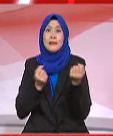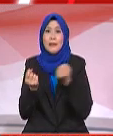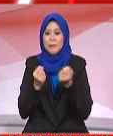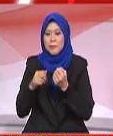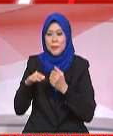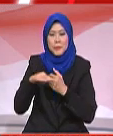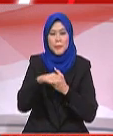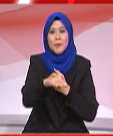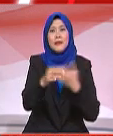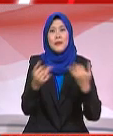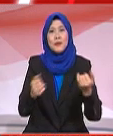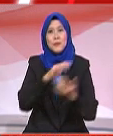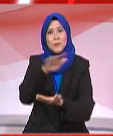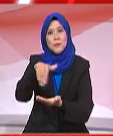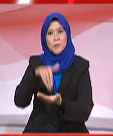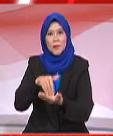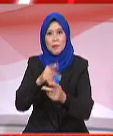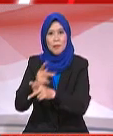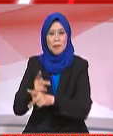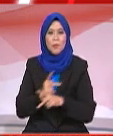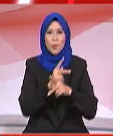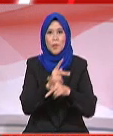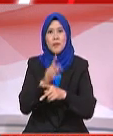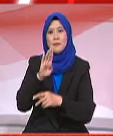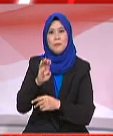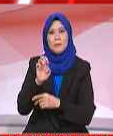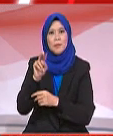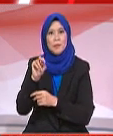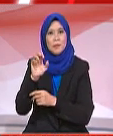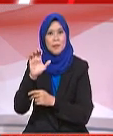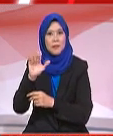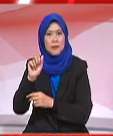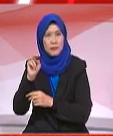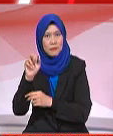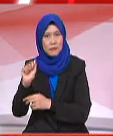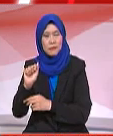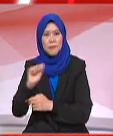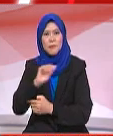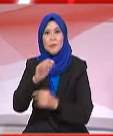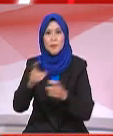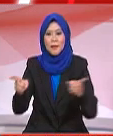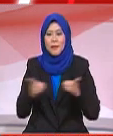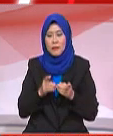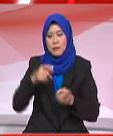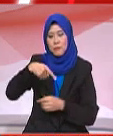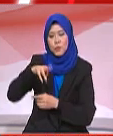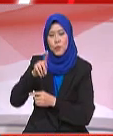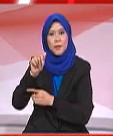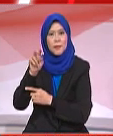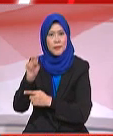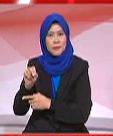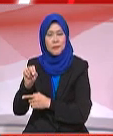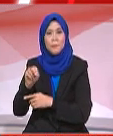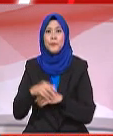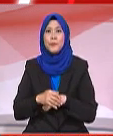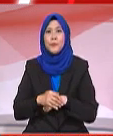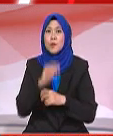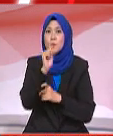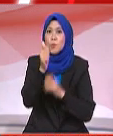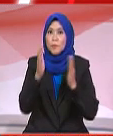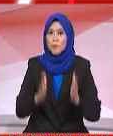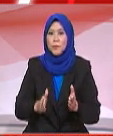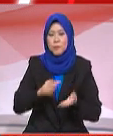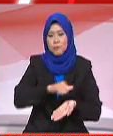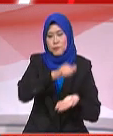dilaksana Pusat Kawalan Operasi Bencana PKOB Daerah Putatan sejak 6 Februari lalu. Agihan dikendalikan 10 individu